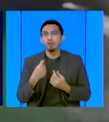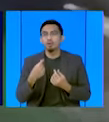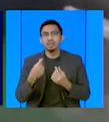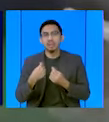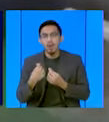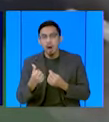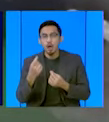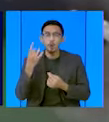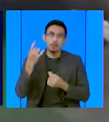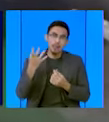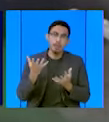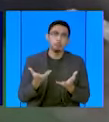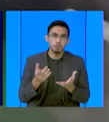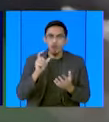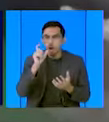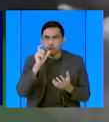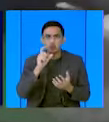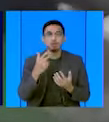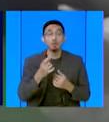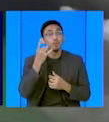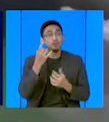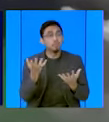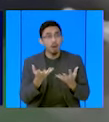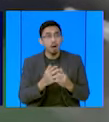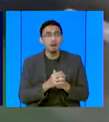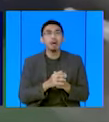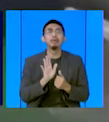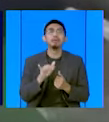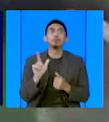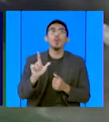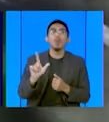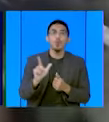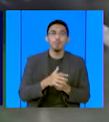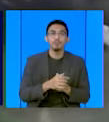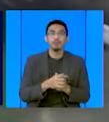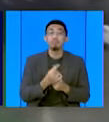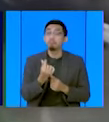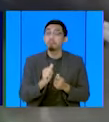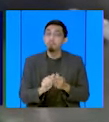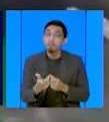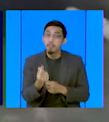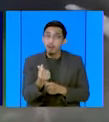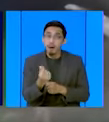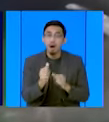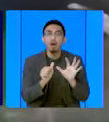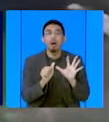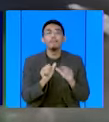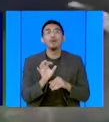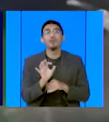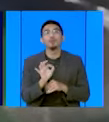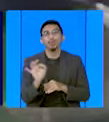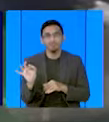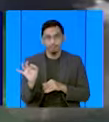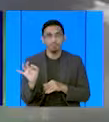Ojek. Iya. Sampai ke? Solo. Sampai Solo. Habis berapa, Mak? 600? Habis 600 ya. 600 ribu?